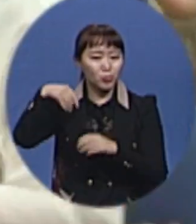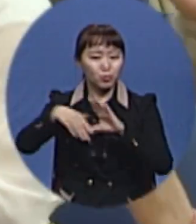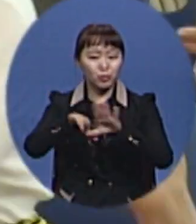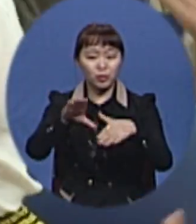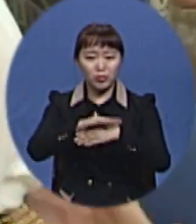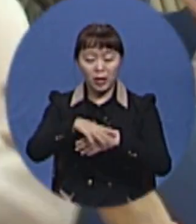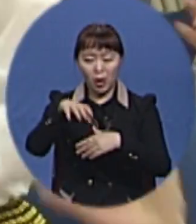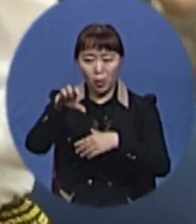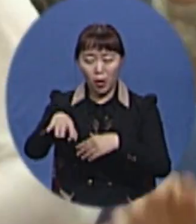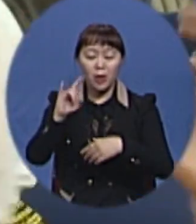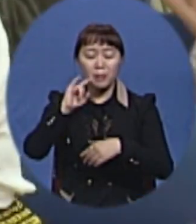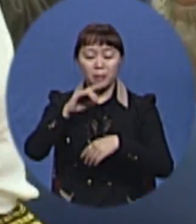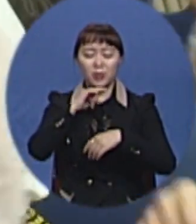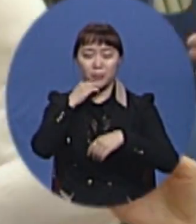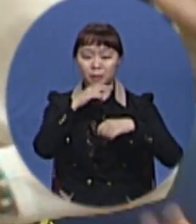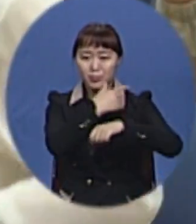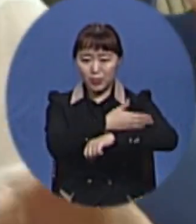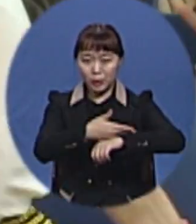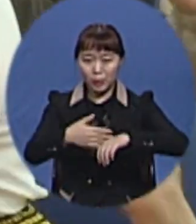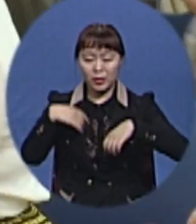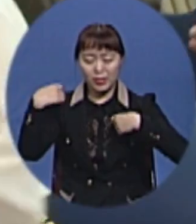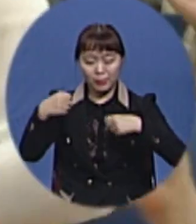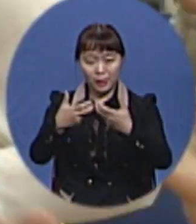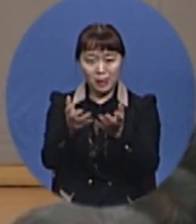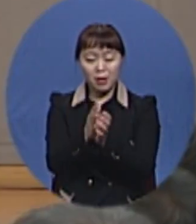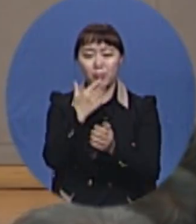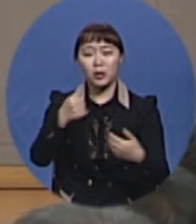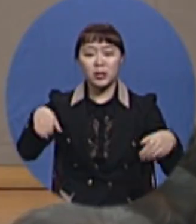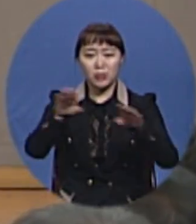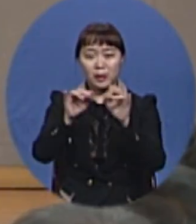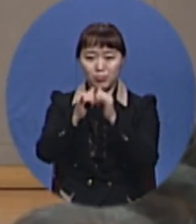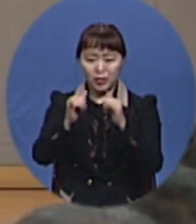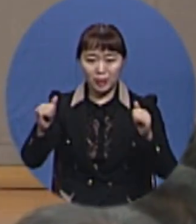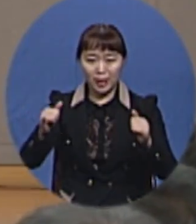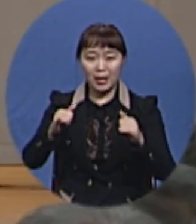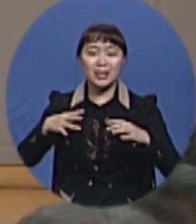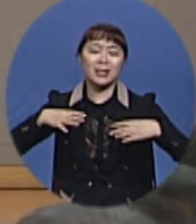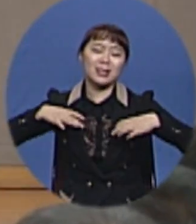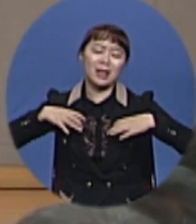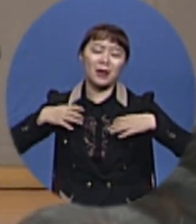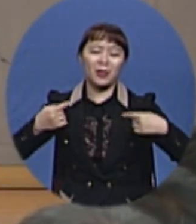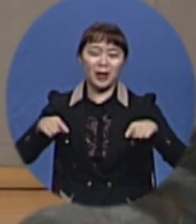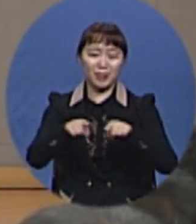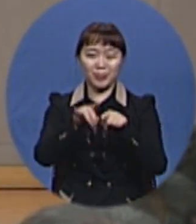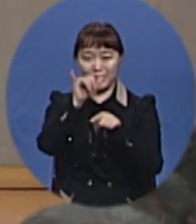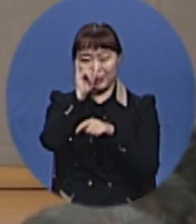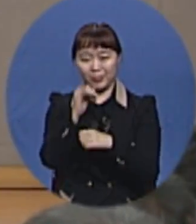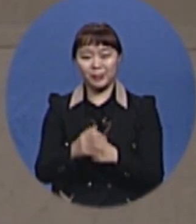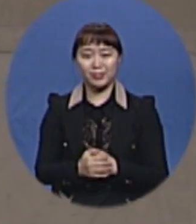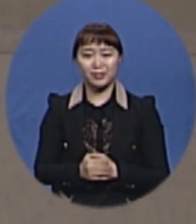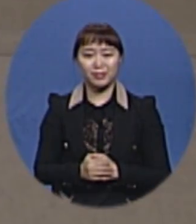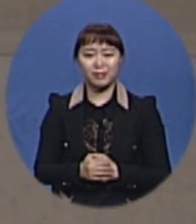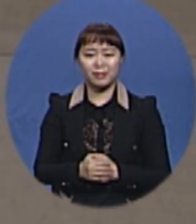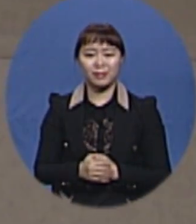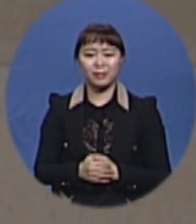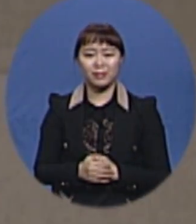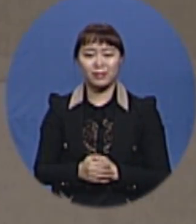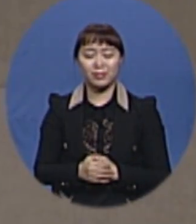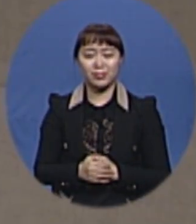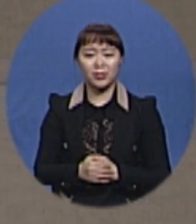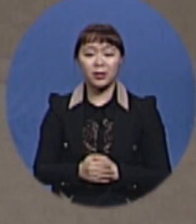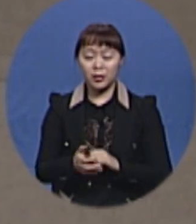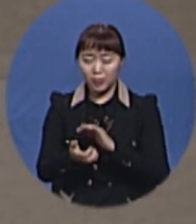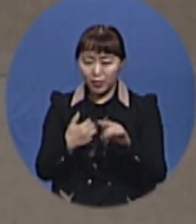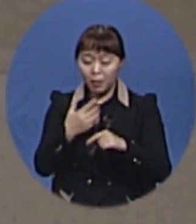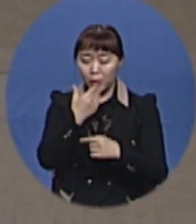영등포문화원 민속예술단의 국악공연, 복지관 이용인들의 장기자랑 등이 진행됐습니다. 이에